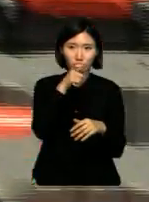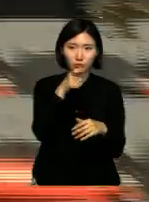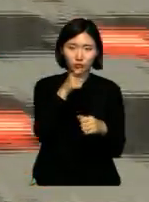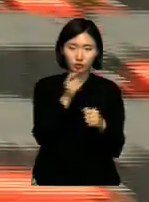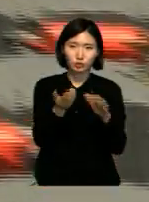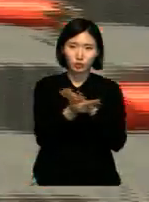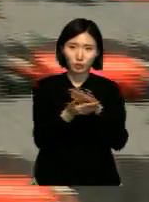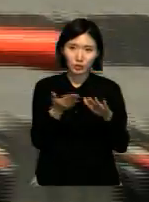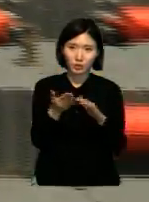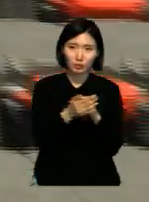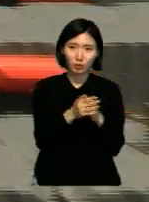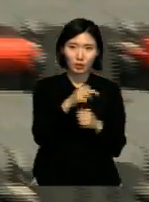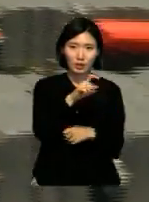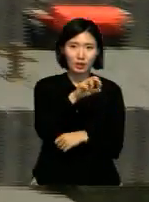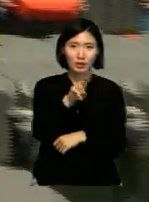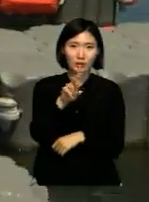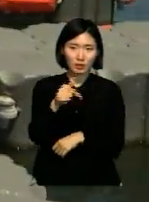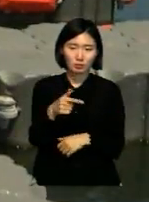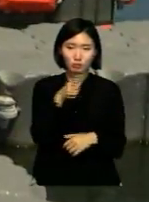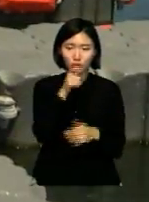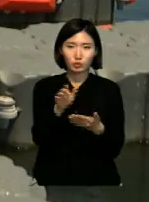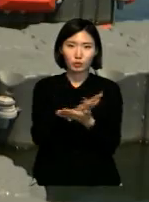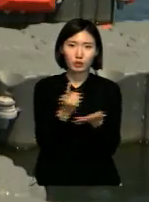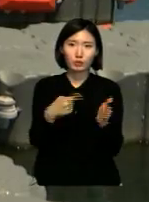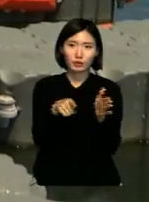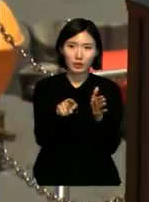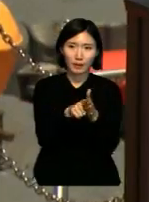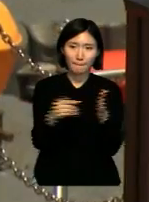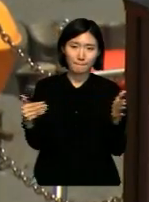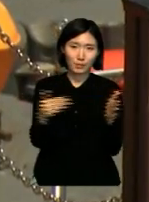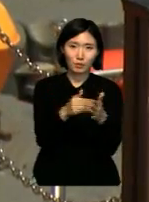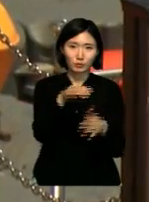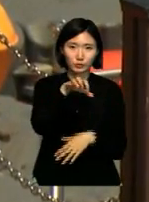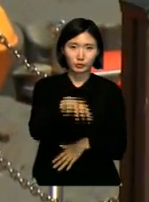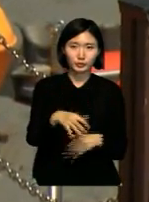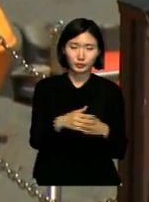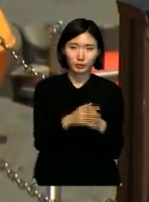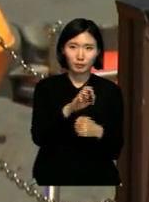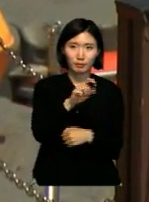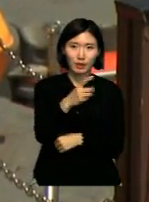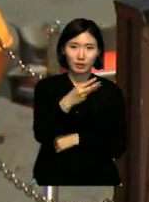클럽하우스와 카누, 카약 등의 물놀이를 위한 정박시설, 그러니까